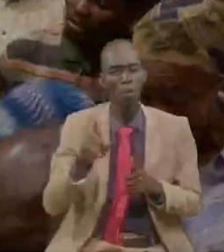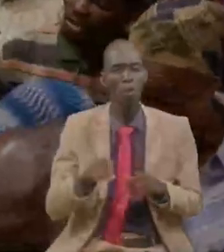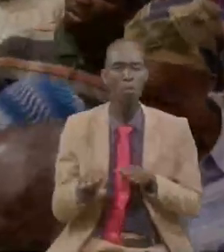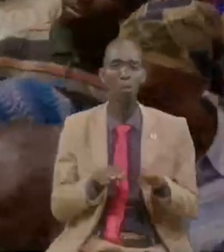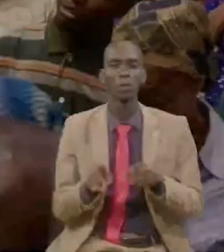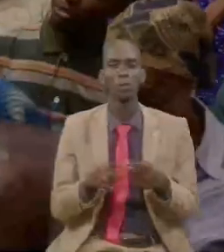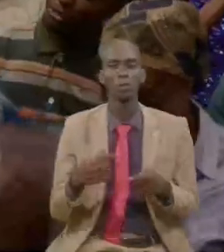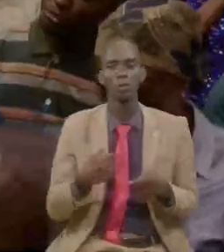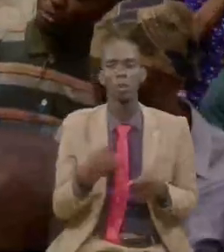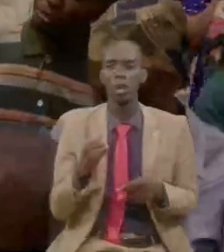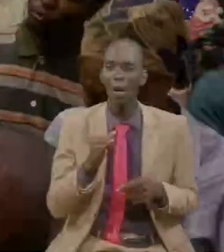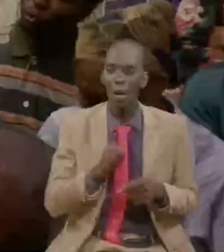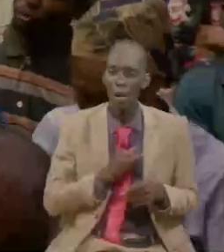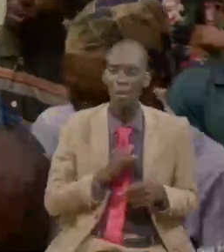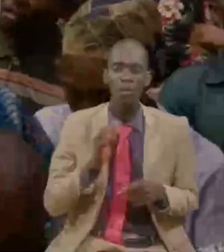agir.